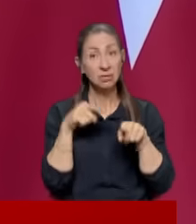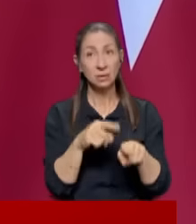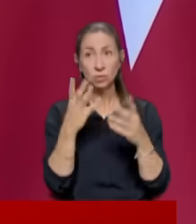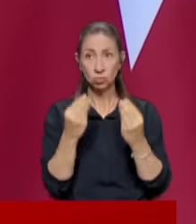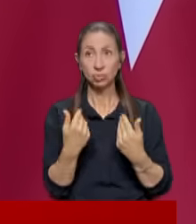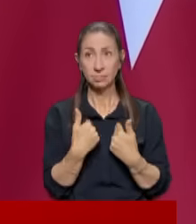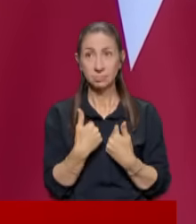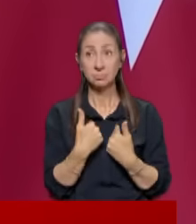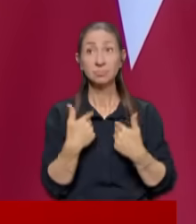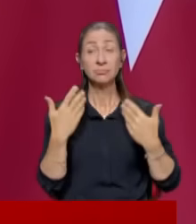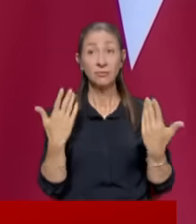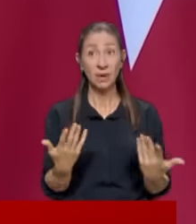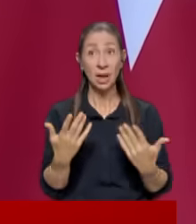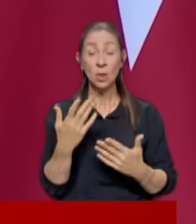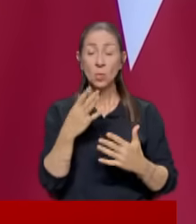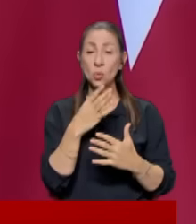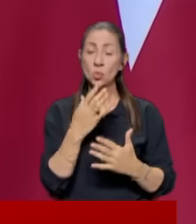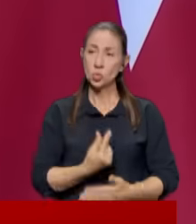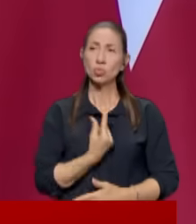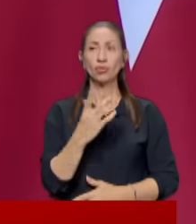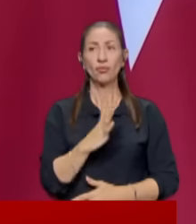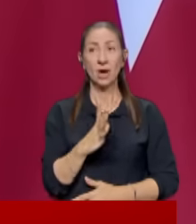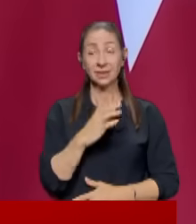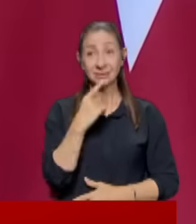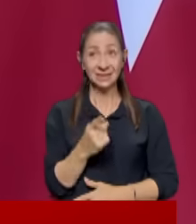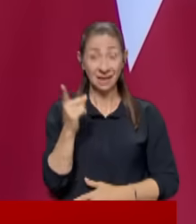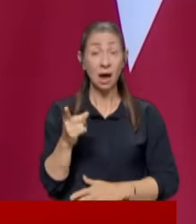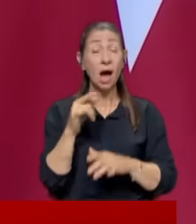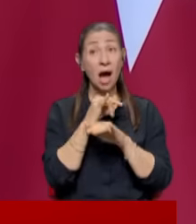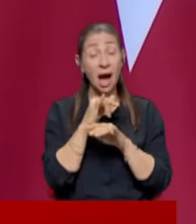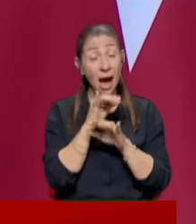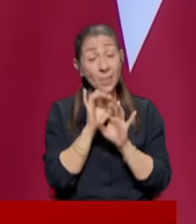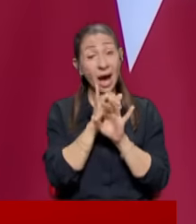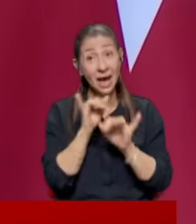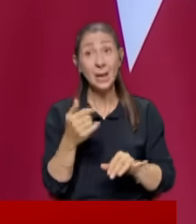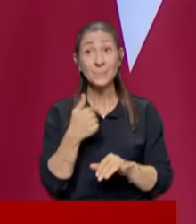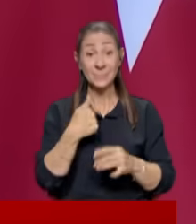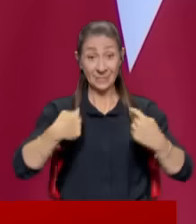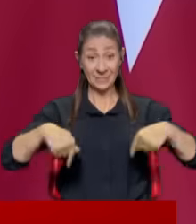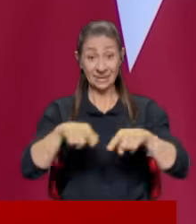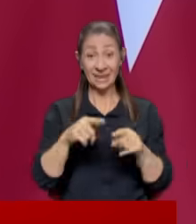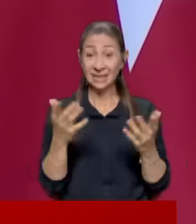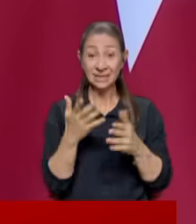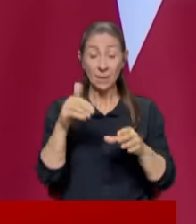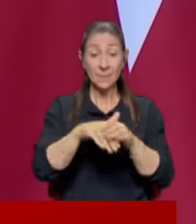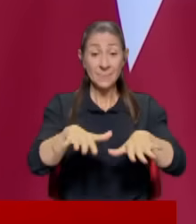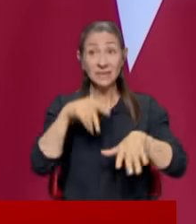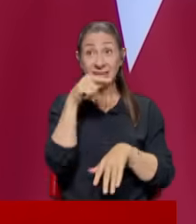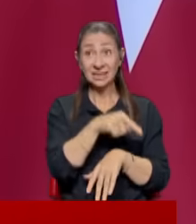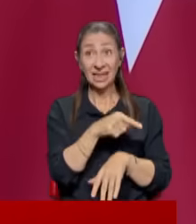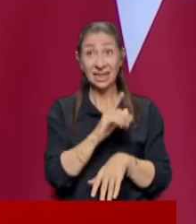olacağım ve umutluyum dedi. Ama aynen işte bizde de nasıl